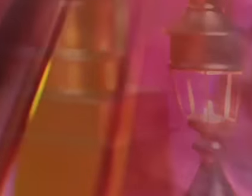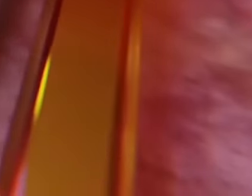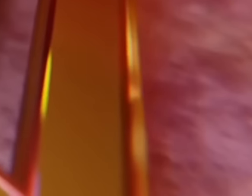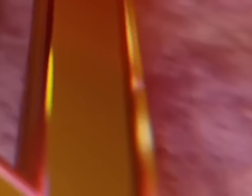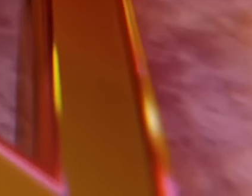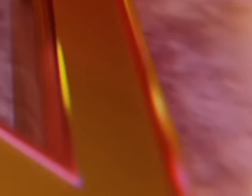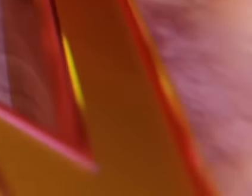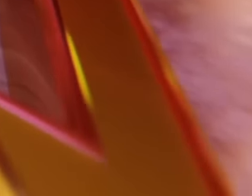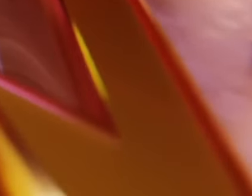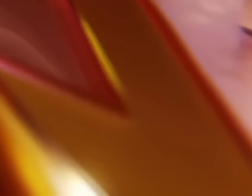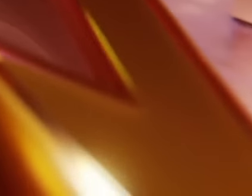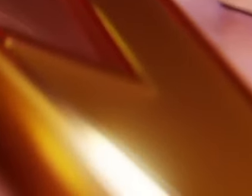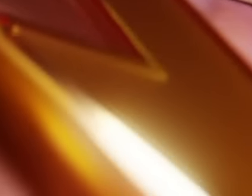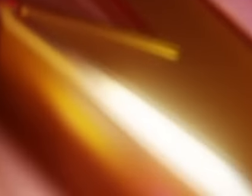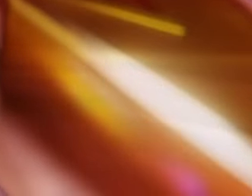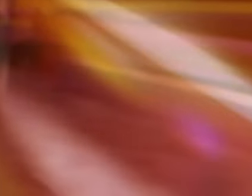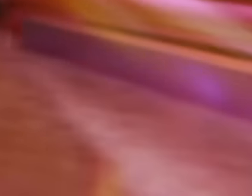hujjatain ya.